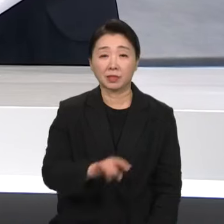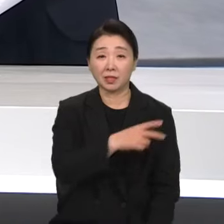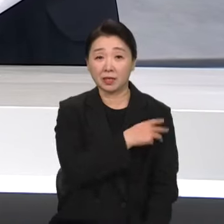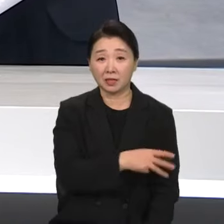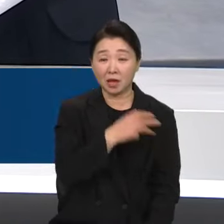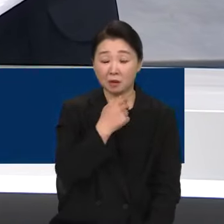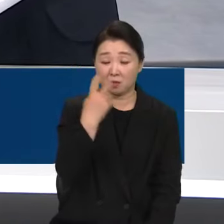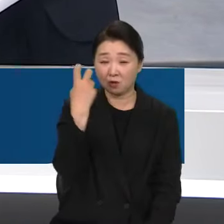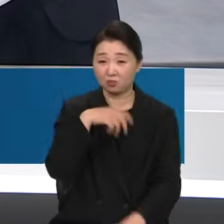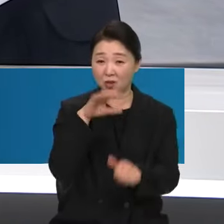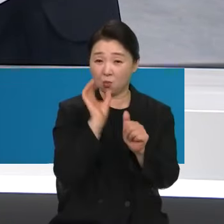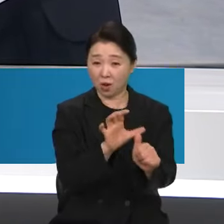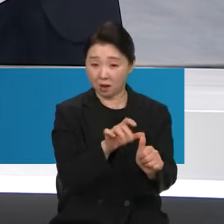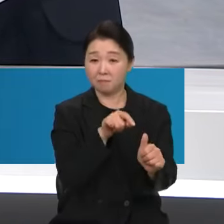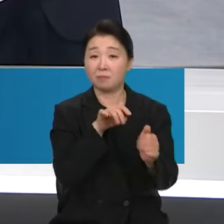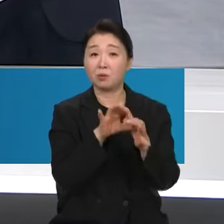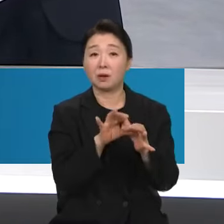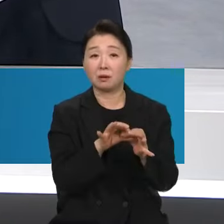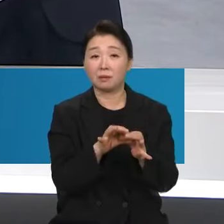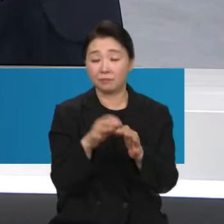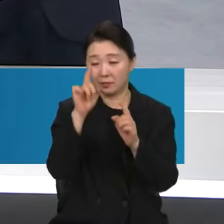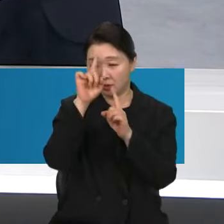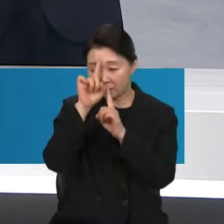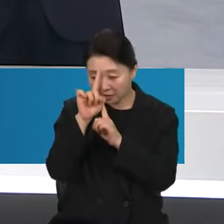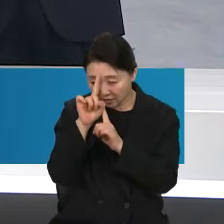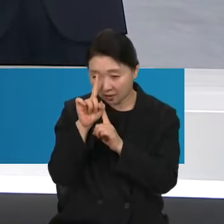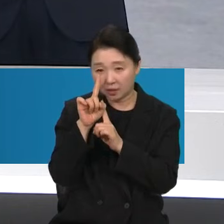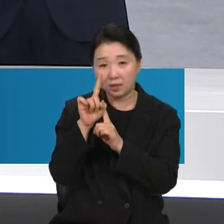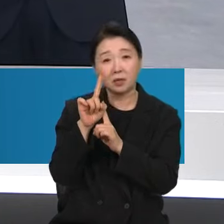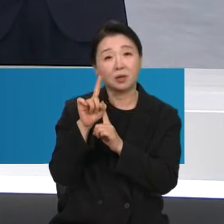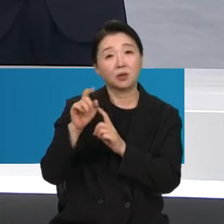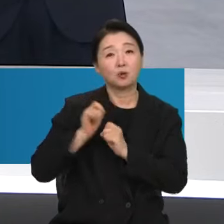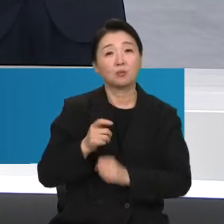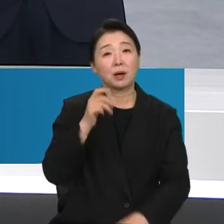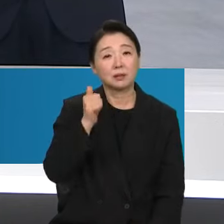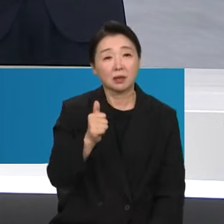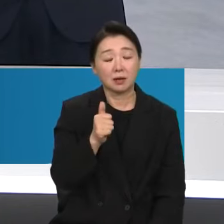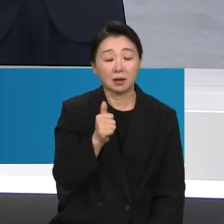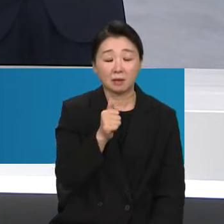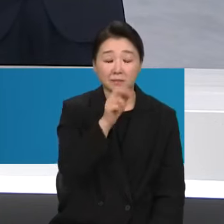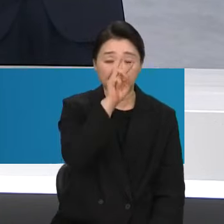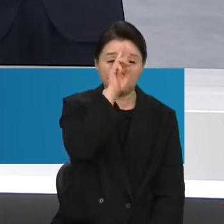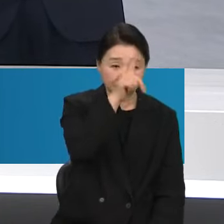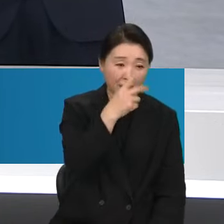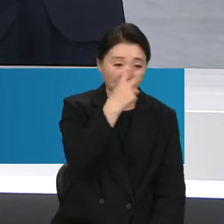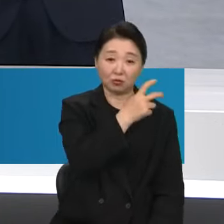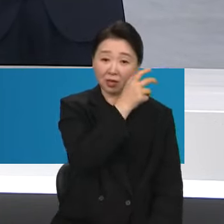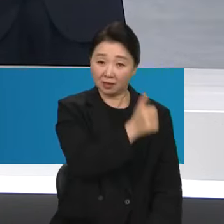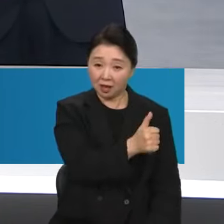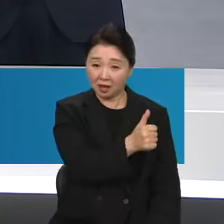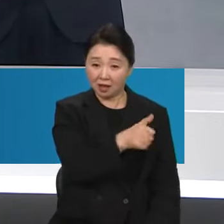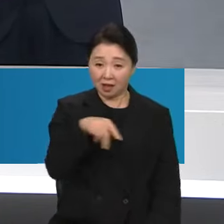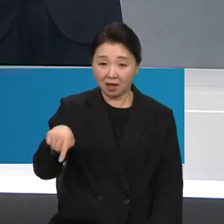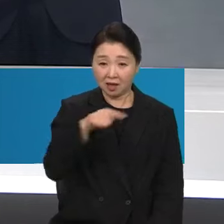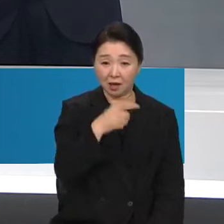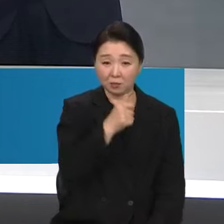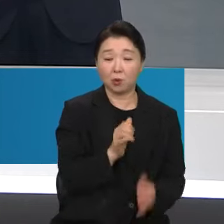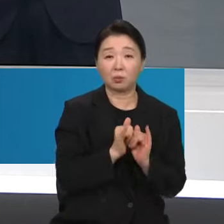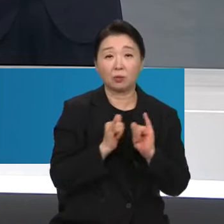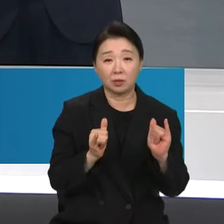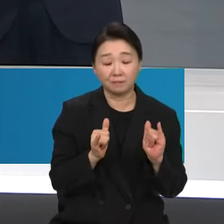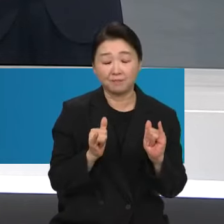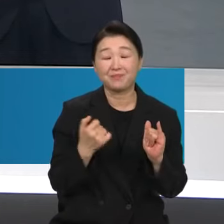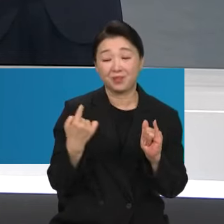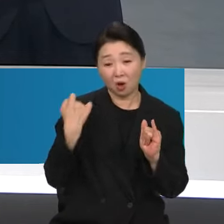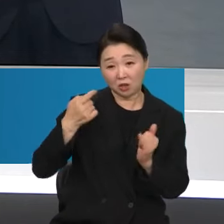최상병 수사 외압 의혹을 놓고 이종섭 전 국방장관과 박정훈 전 수사단장, 양측 변호인이